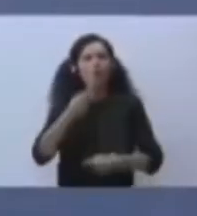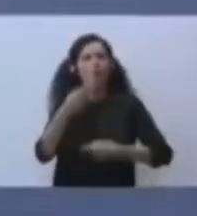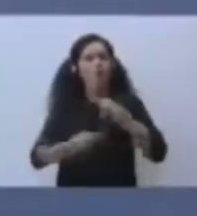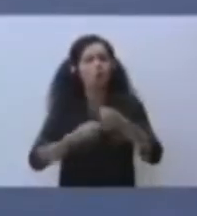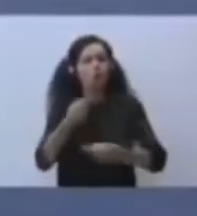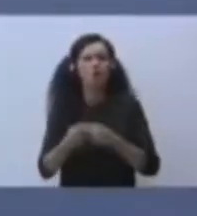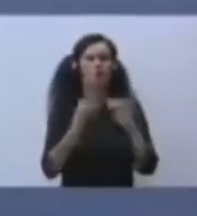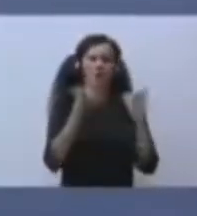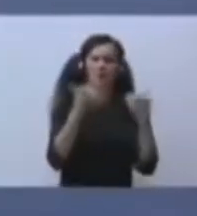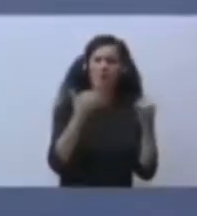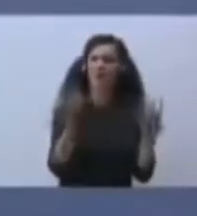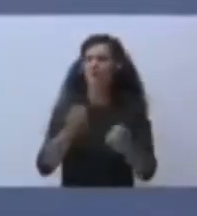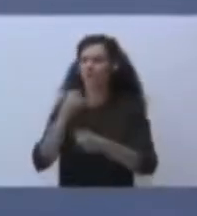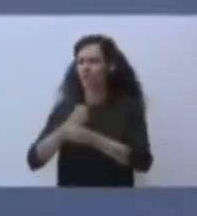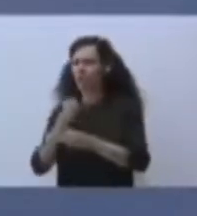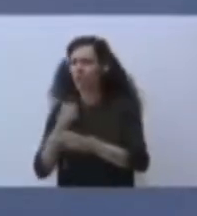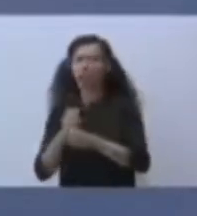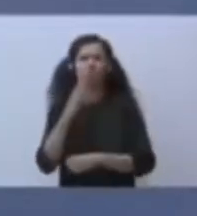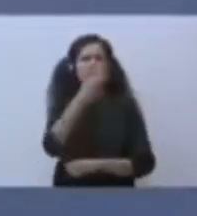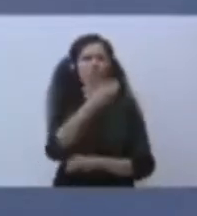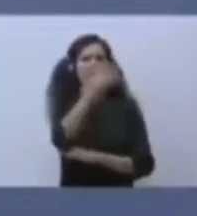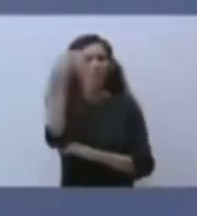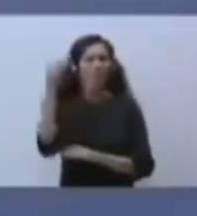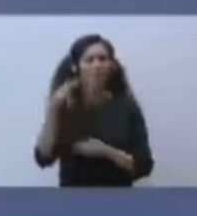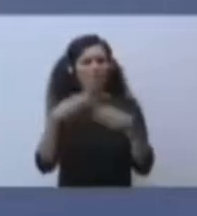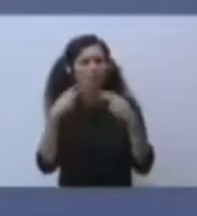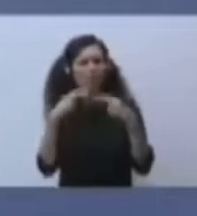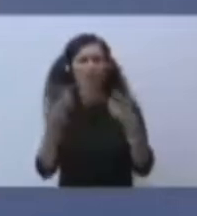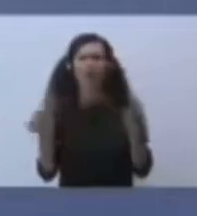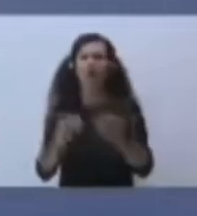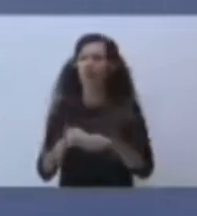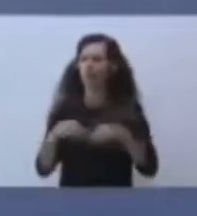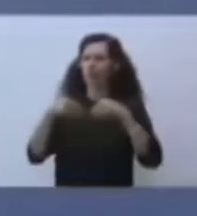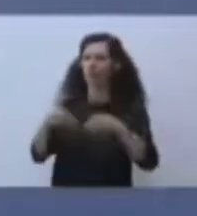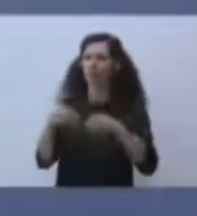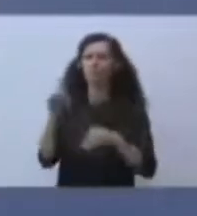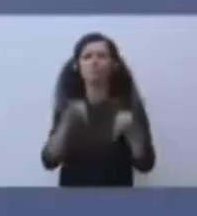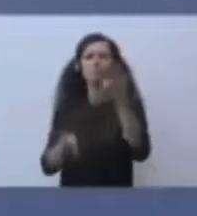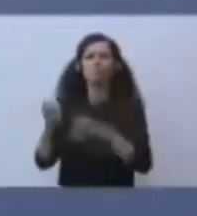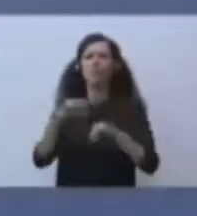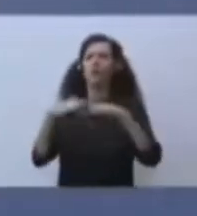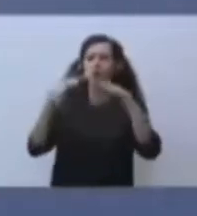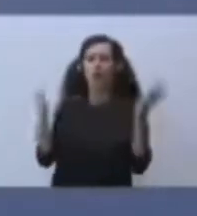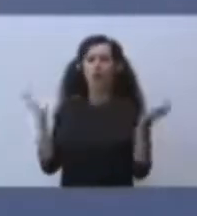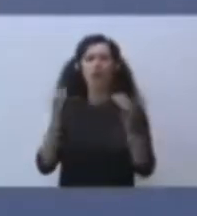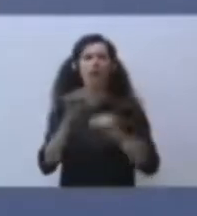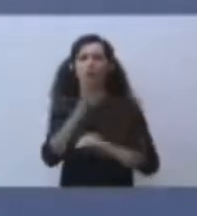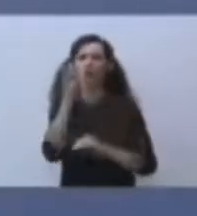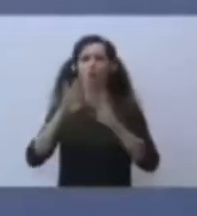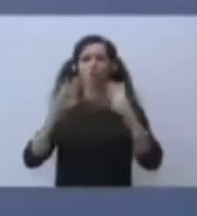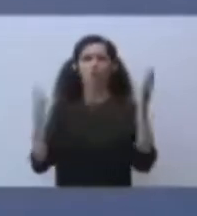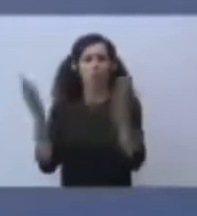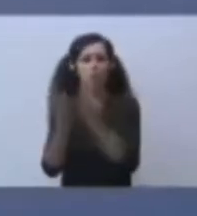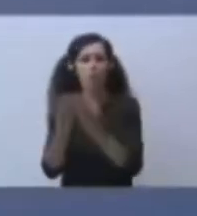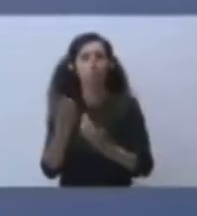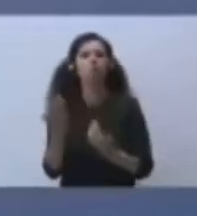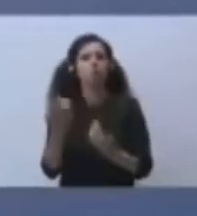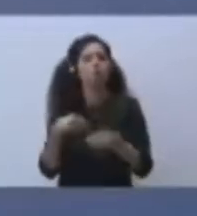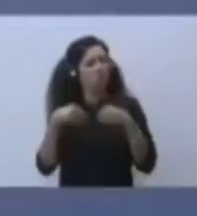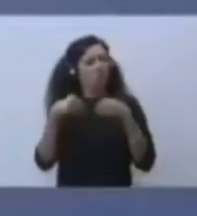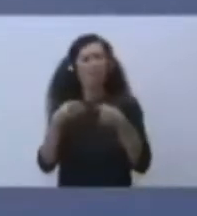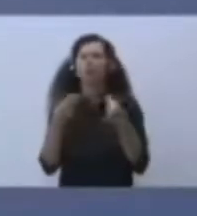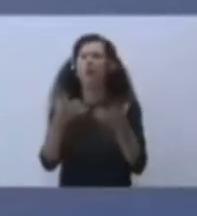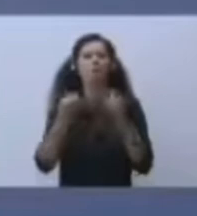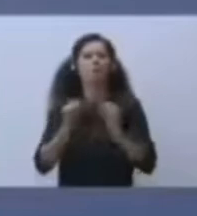A divertirsi, a andare al ristorante, a partecipare a spettacoli all'aperto, al chiuso, con la garanzia